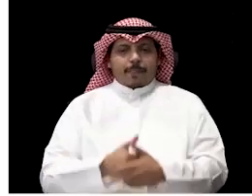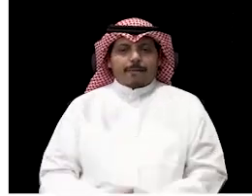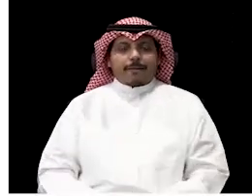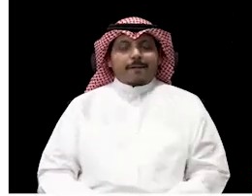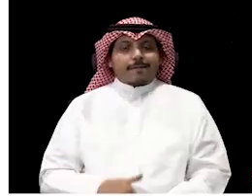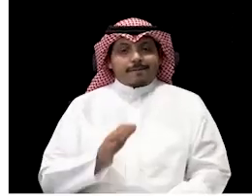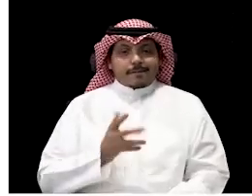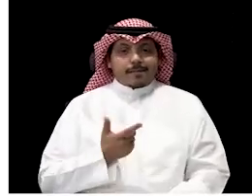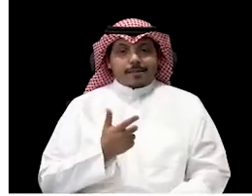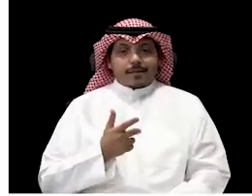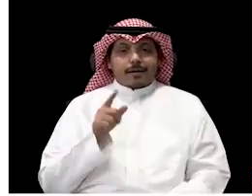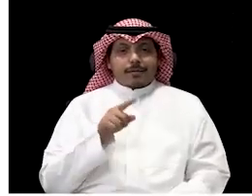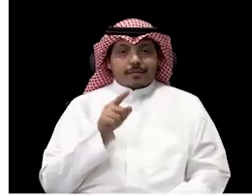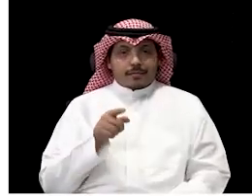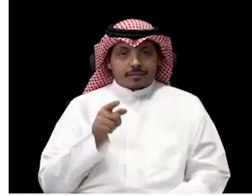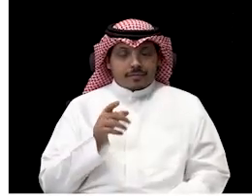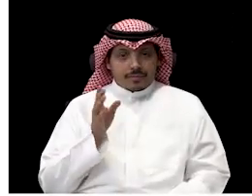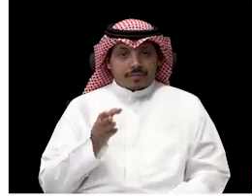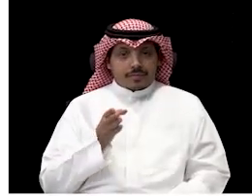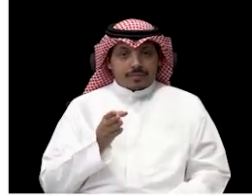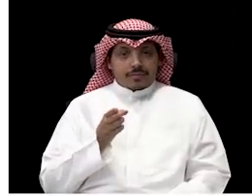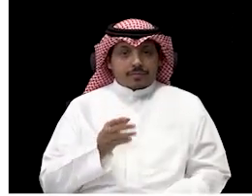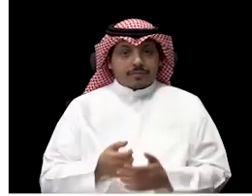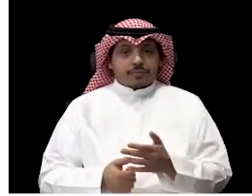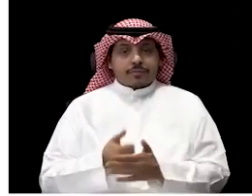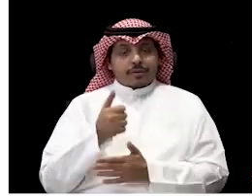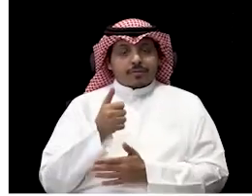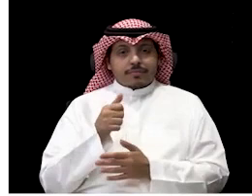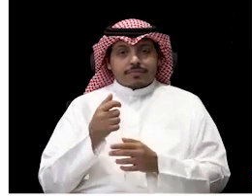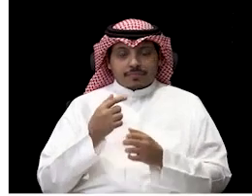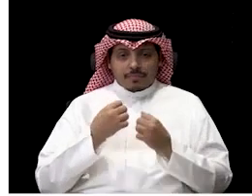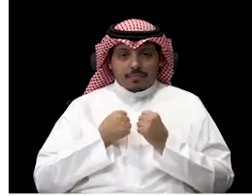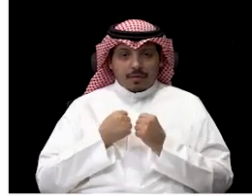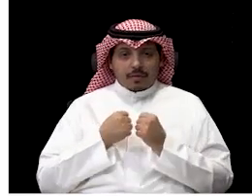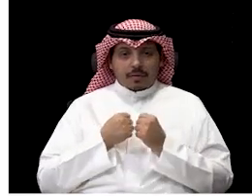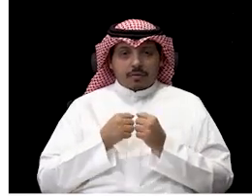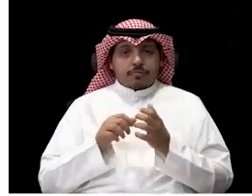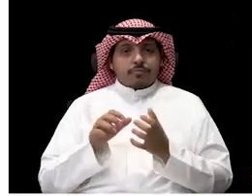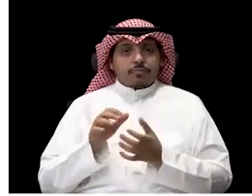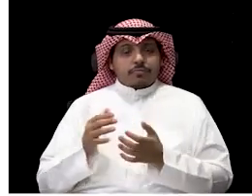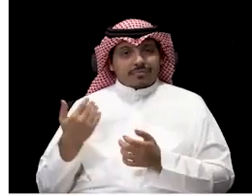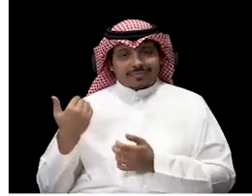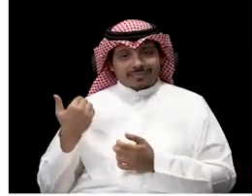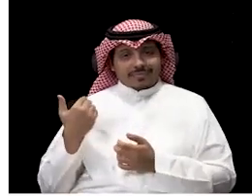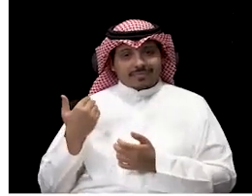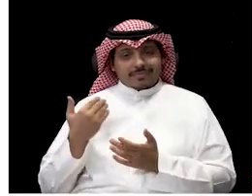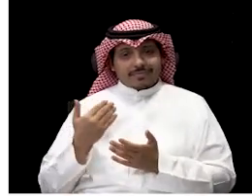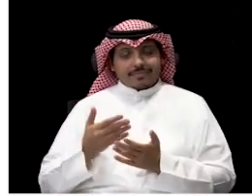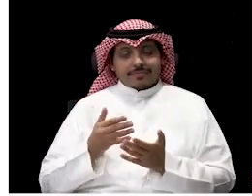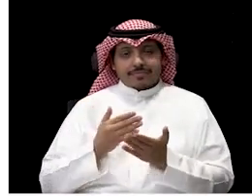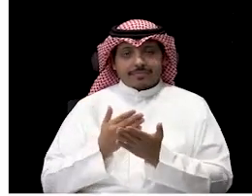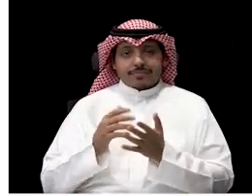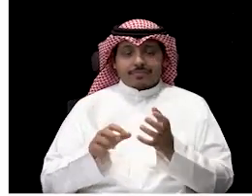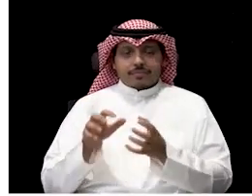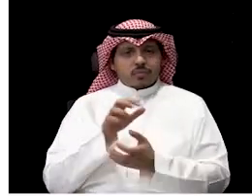هل الوقوع في الأخطاء يعيق تحقيق الإنجاز الذاتي؟ خلال المرحلة التي مرينا فيها قبل قليل، اللي هي